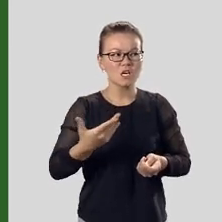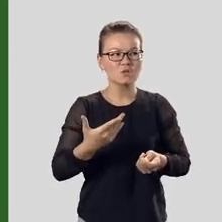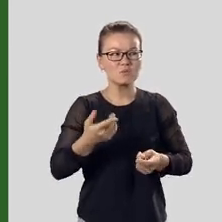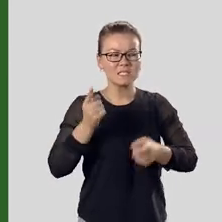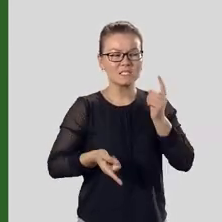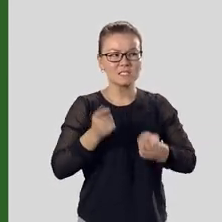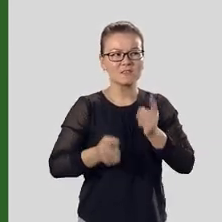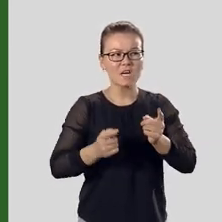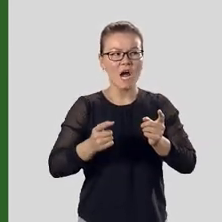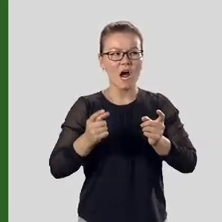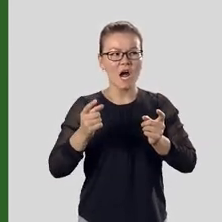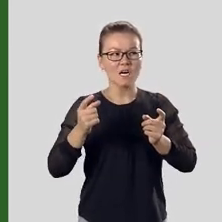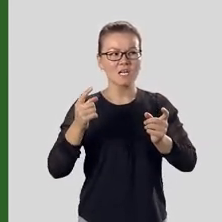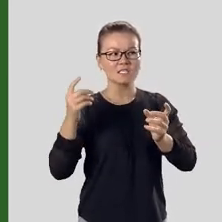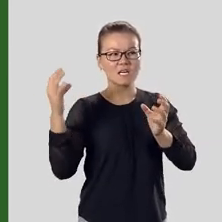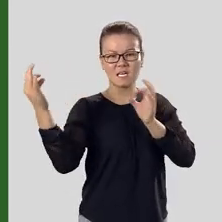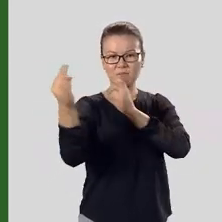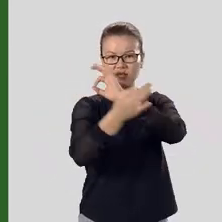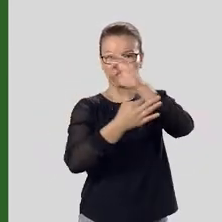космического спутника.